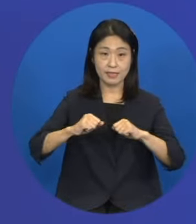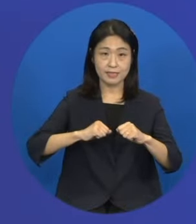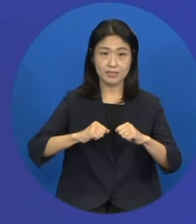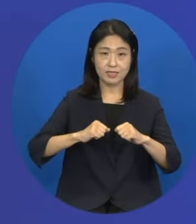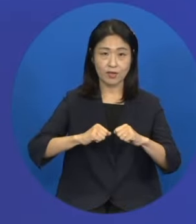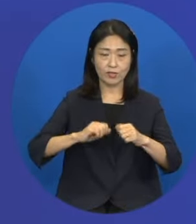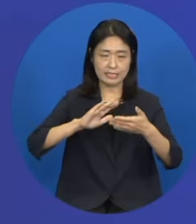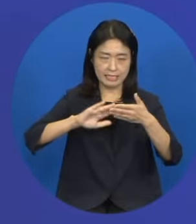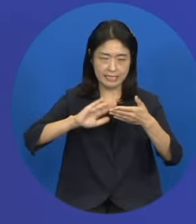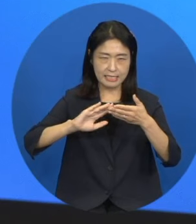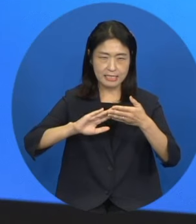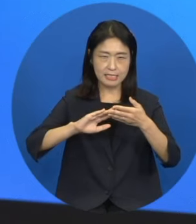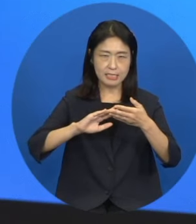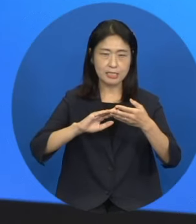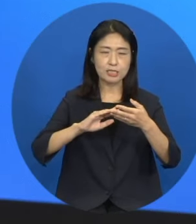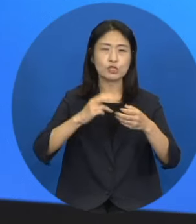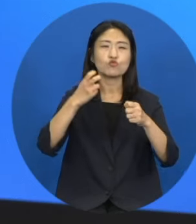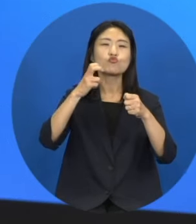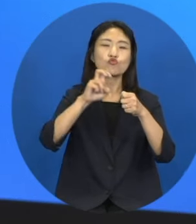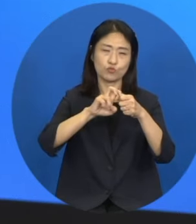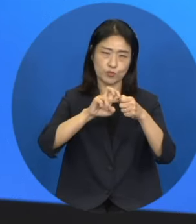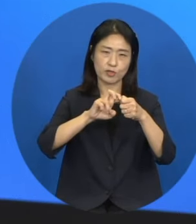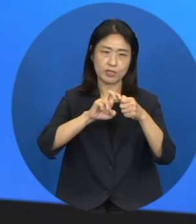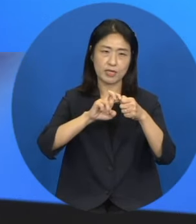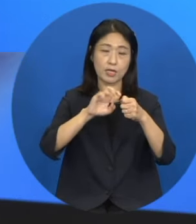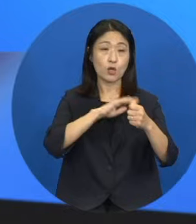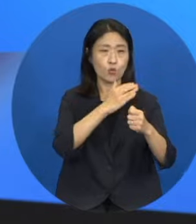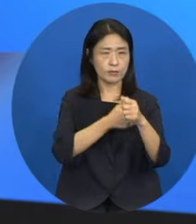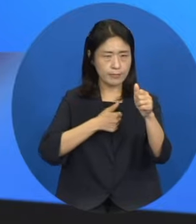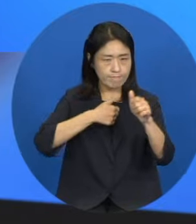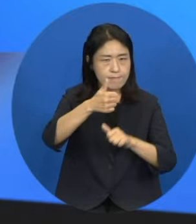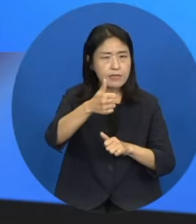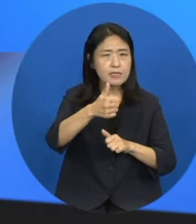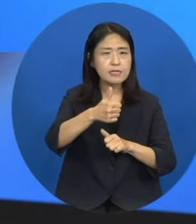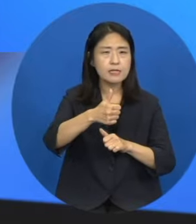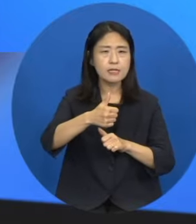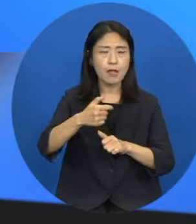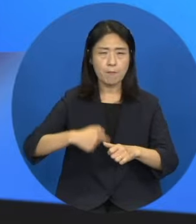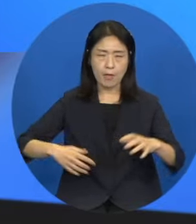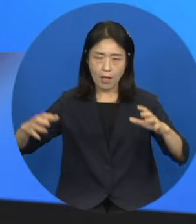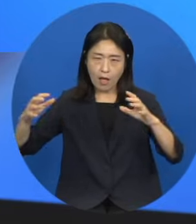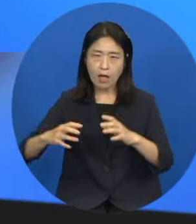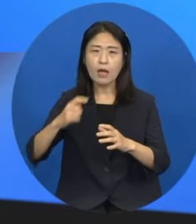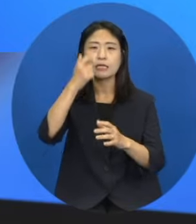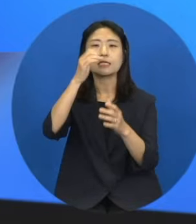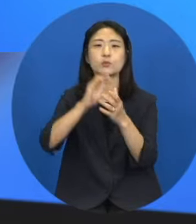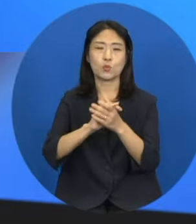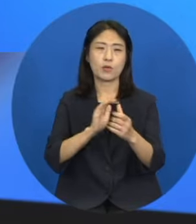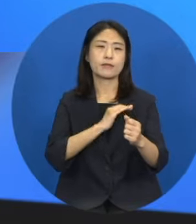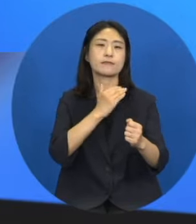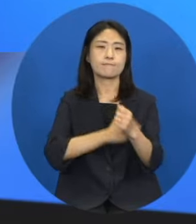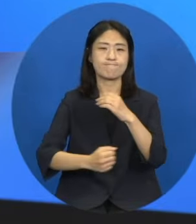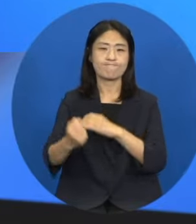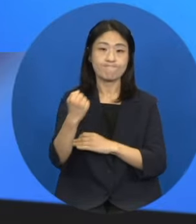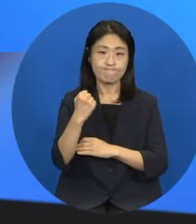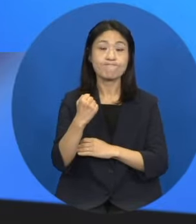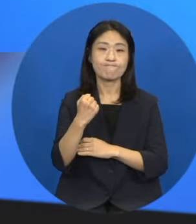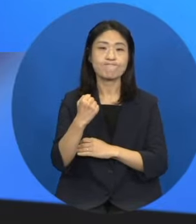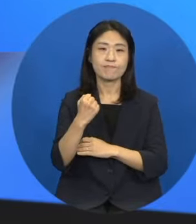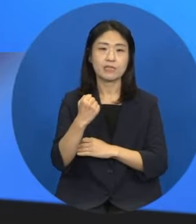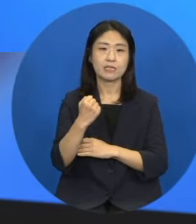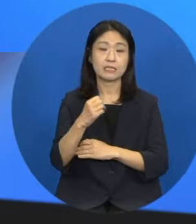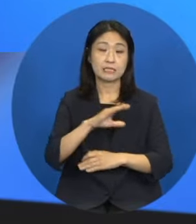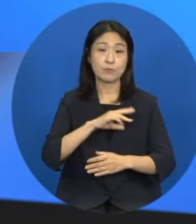20번째입니다. 권세를 이기는 합심 기도의 능력. 권세를 이기는 합심 기도의 능력이라는 제목의 말씀을